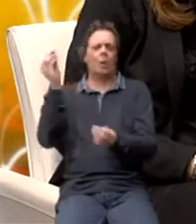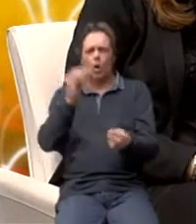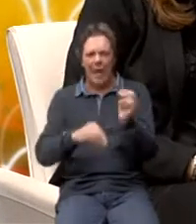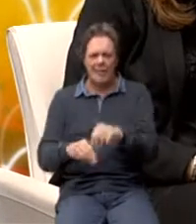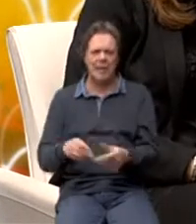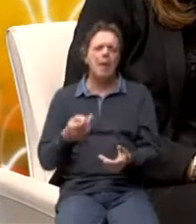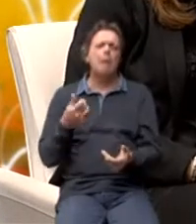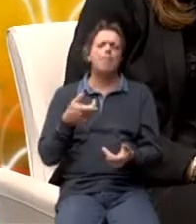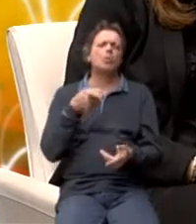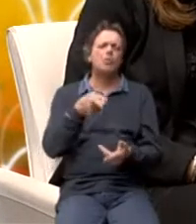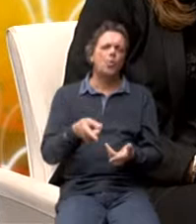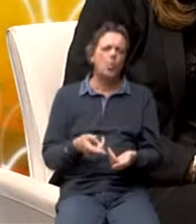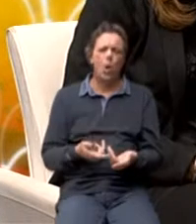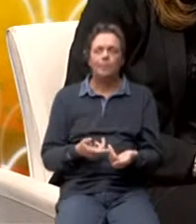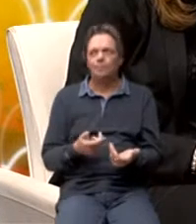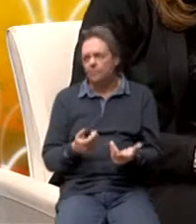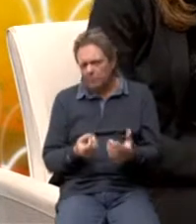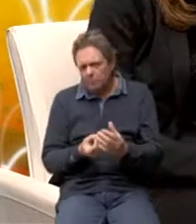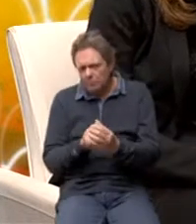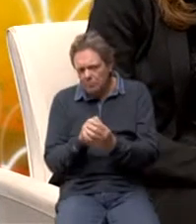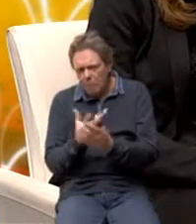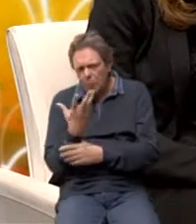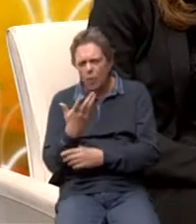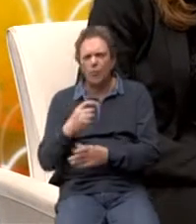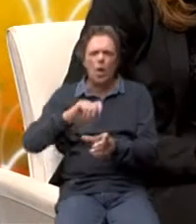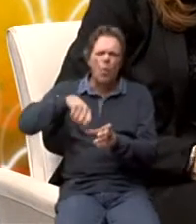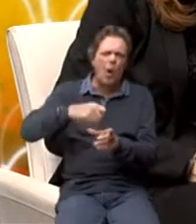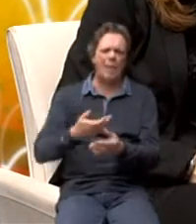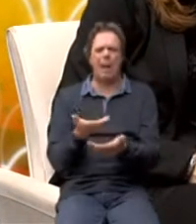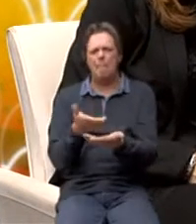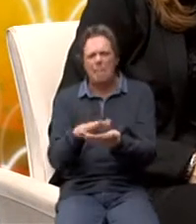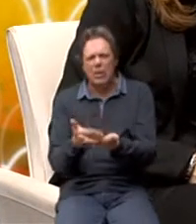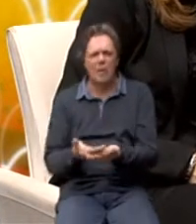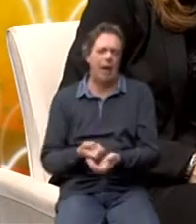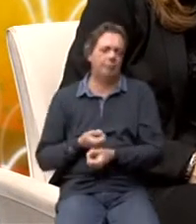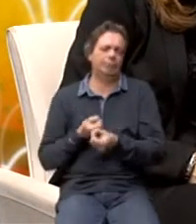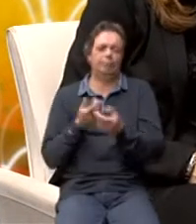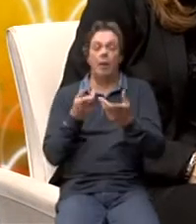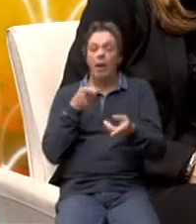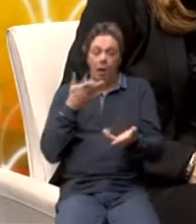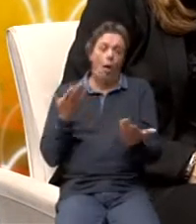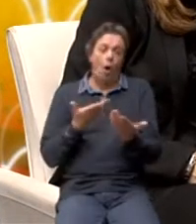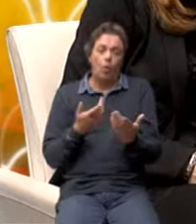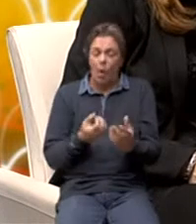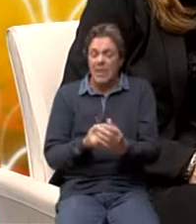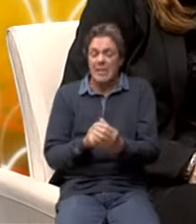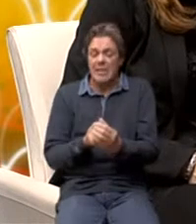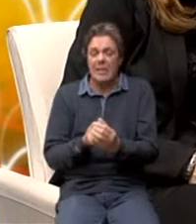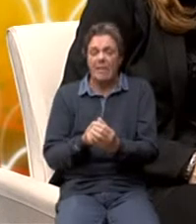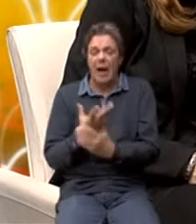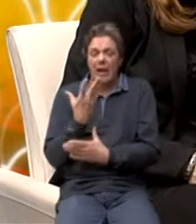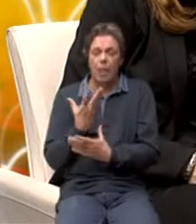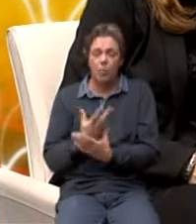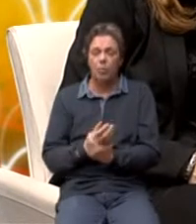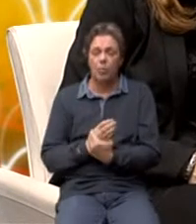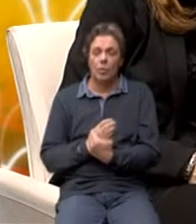to nekakvi produkti kuhanja, prženja i tako dalje, koji onda stvaraju, ne znam, od